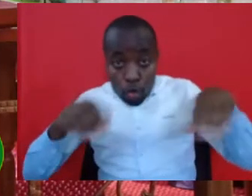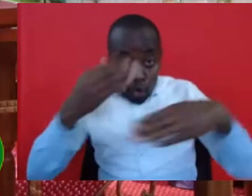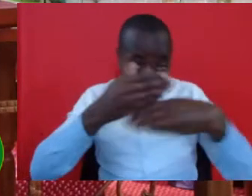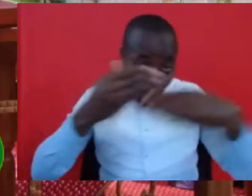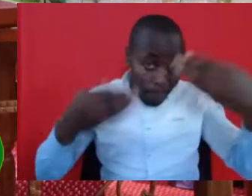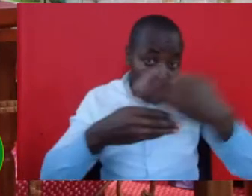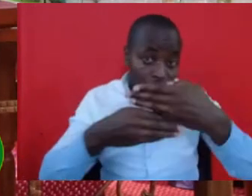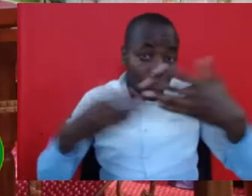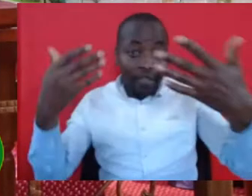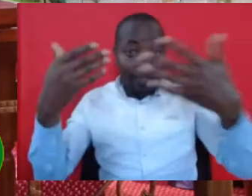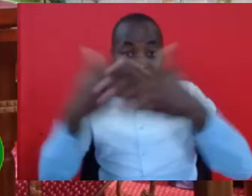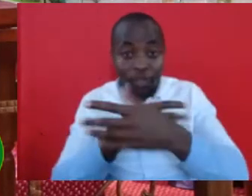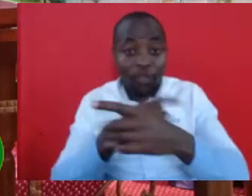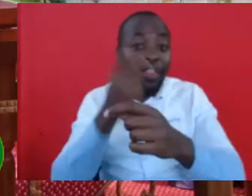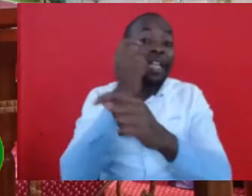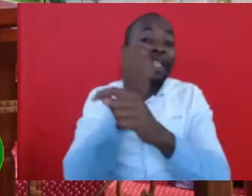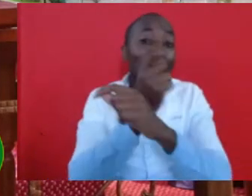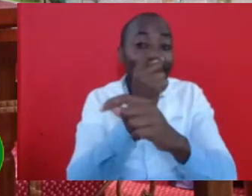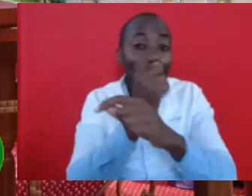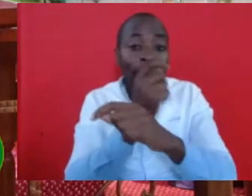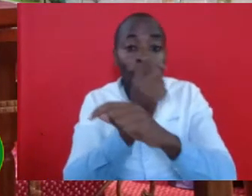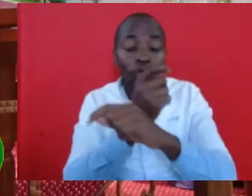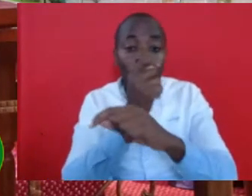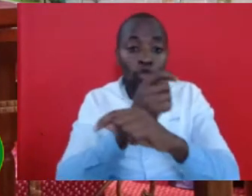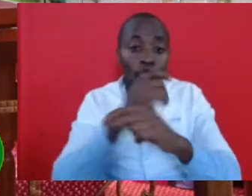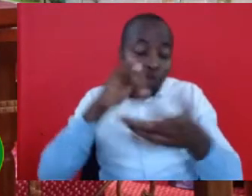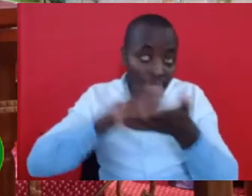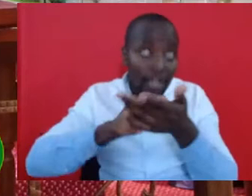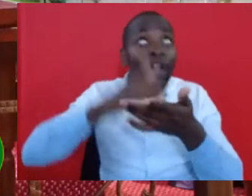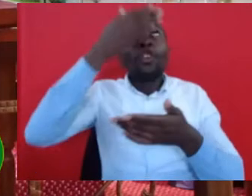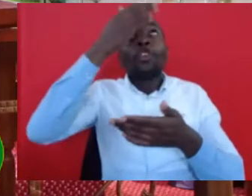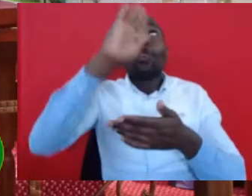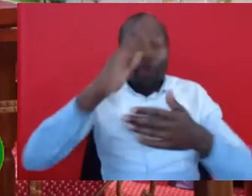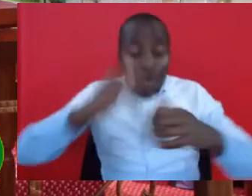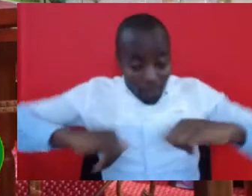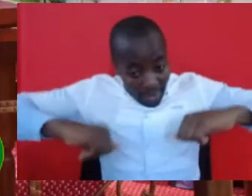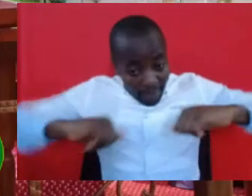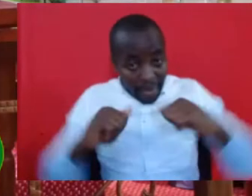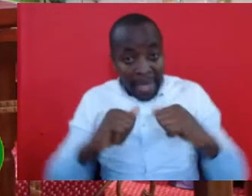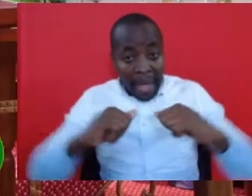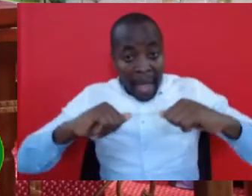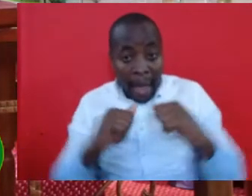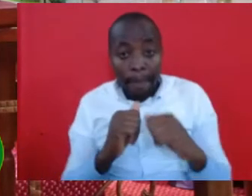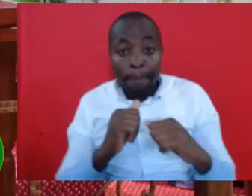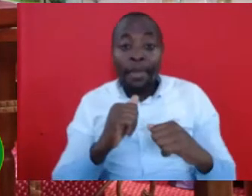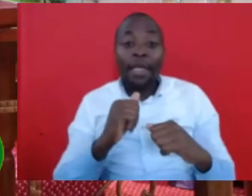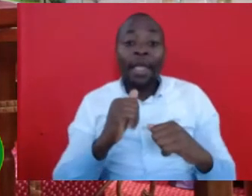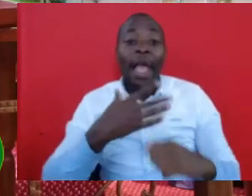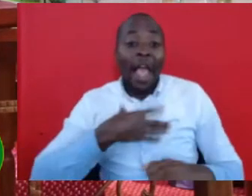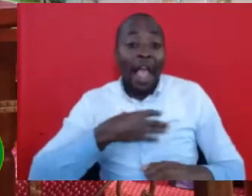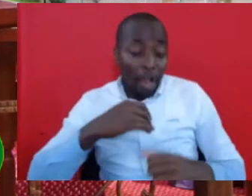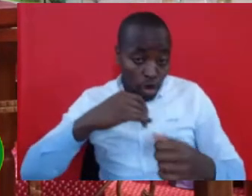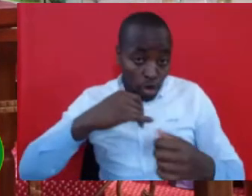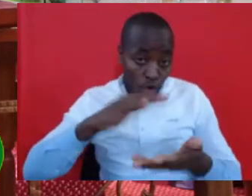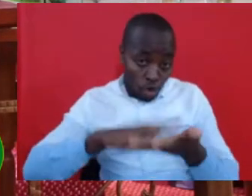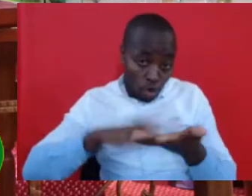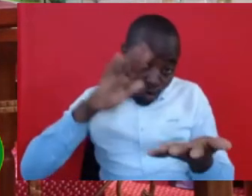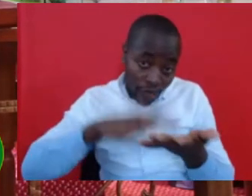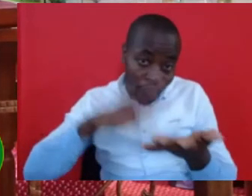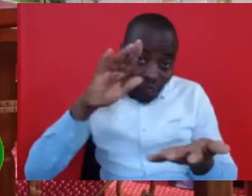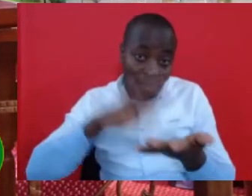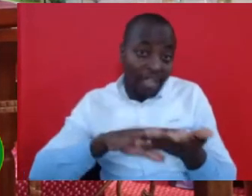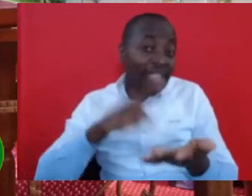hilo hekalu nipate kulifurahia na kutukuzwa. Mlitazamia mavuno